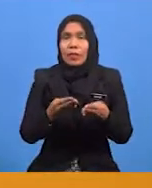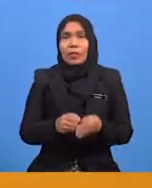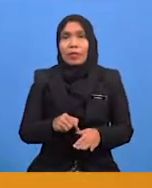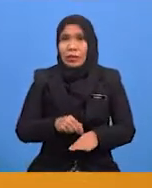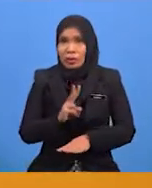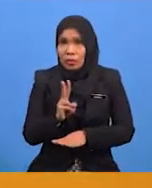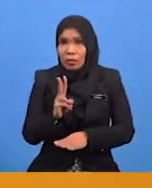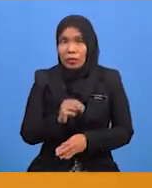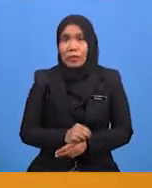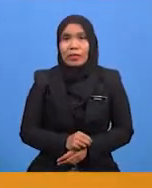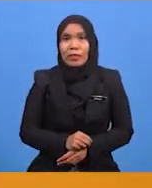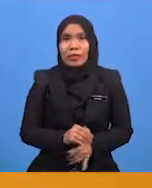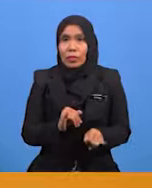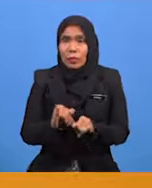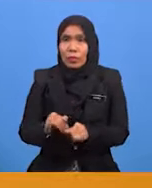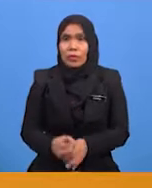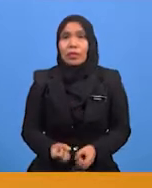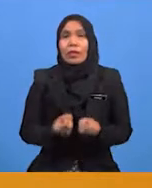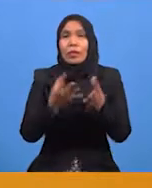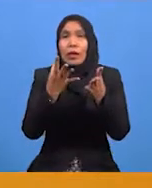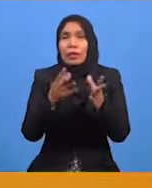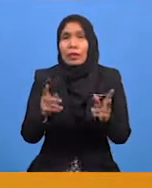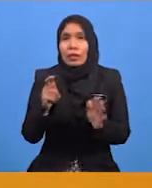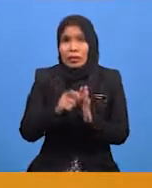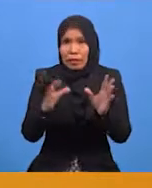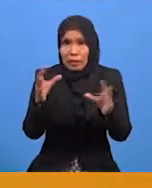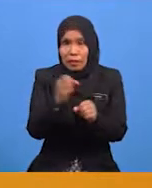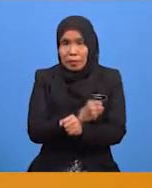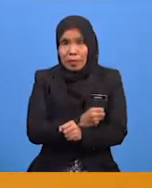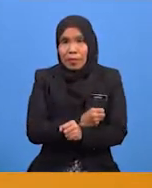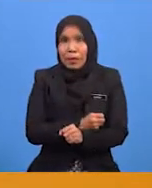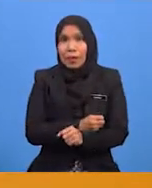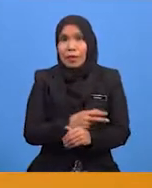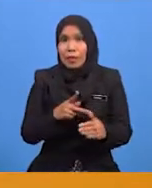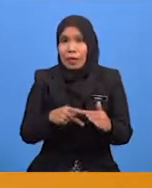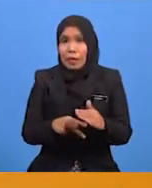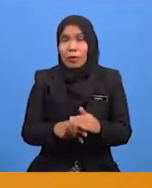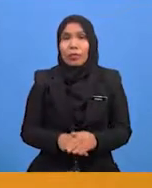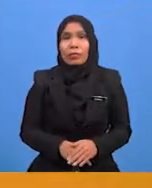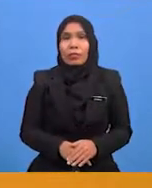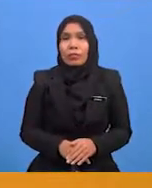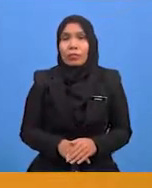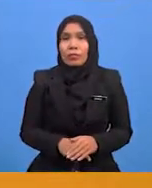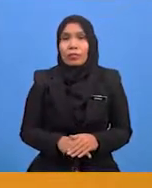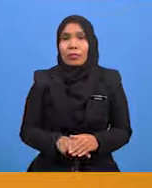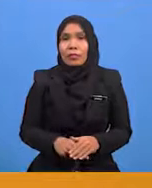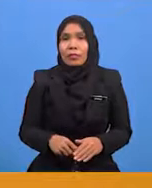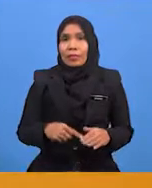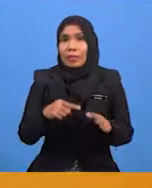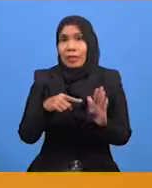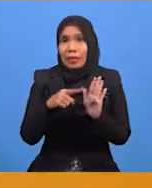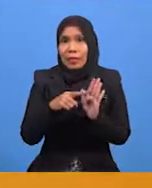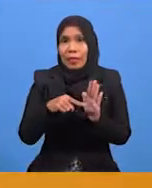juga terdapat banyak pengaruh negatif. Oleh hal yang demikian,